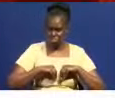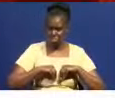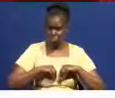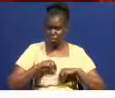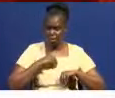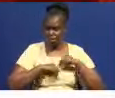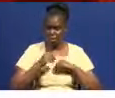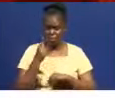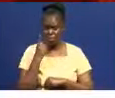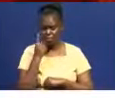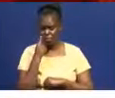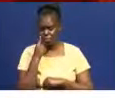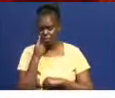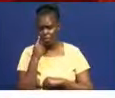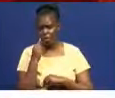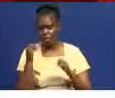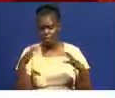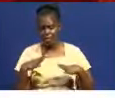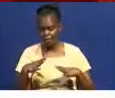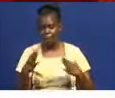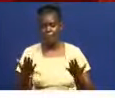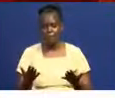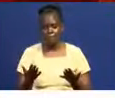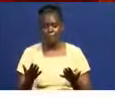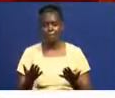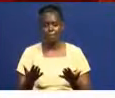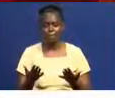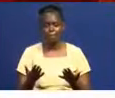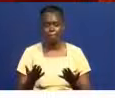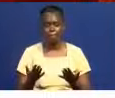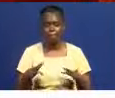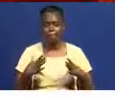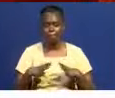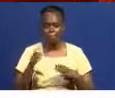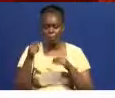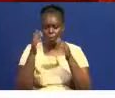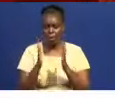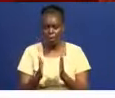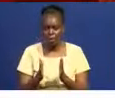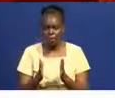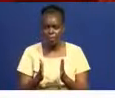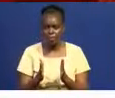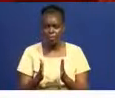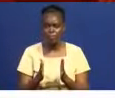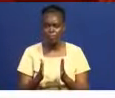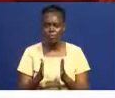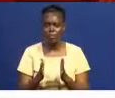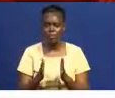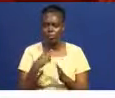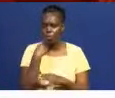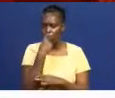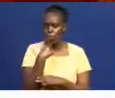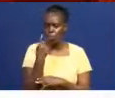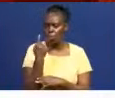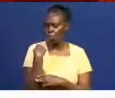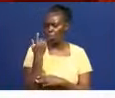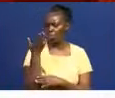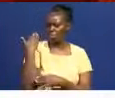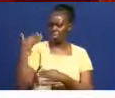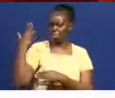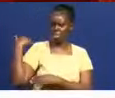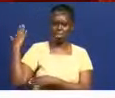Bwana Spika, tumeona katika harakati za wale wa Kenya ambao juzi